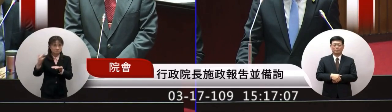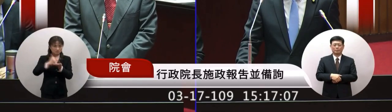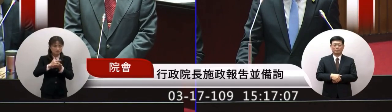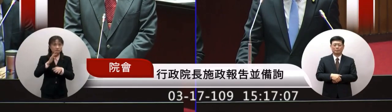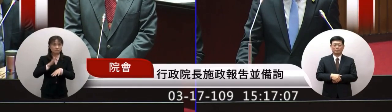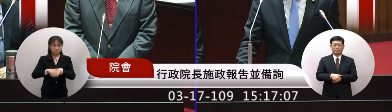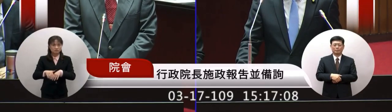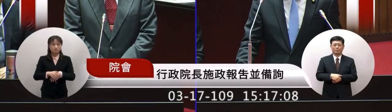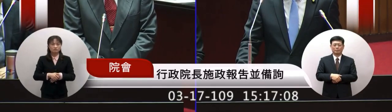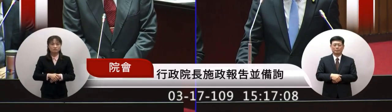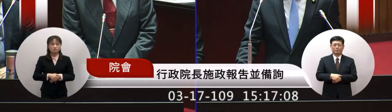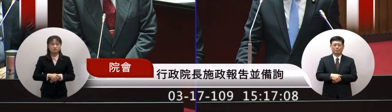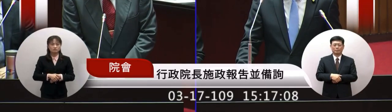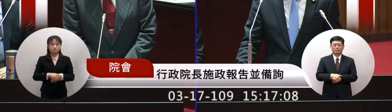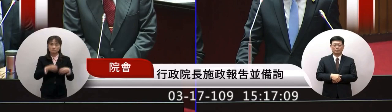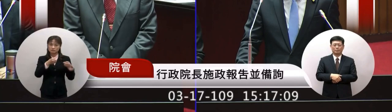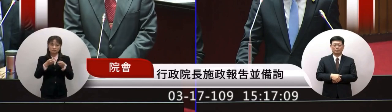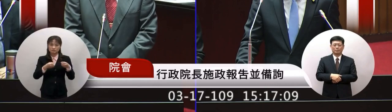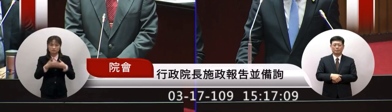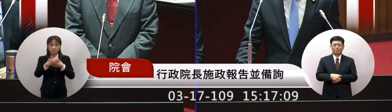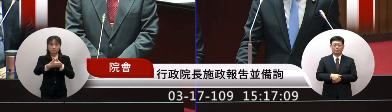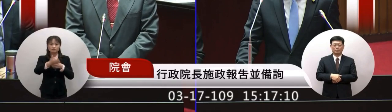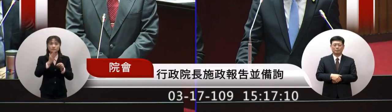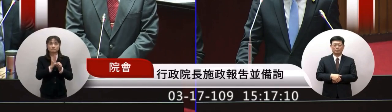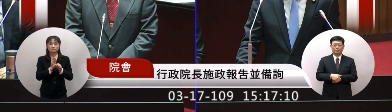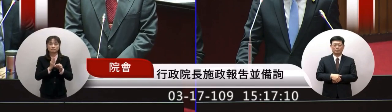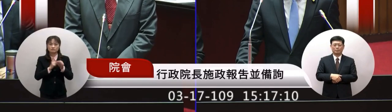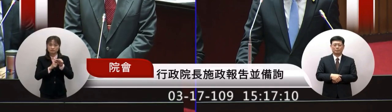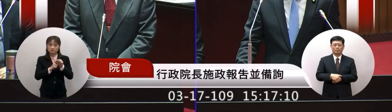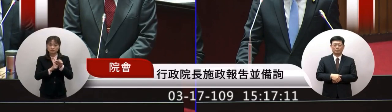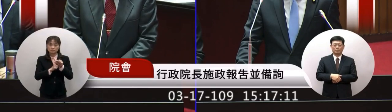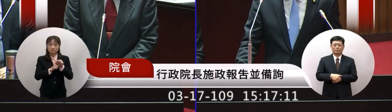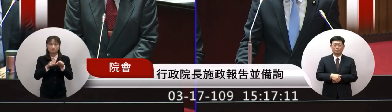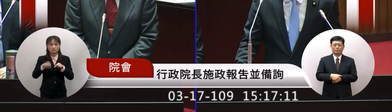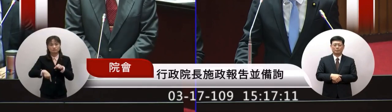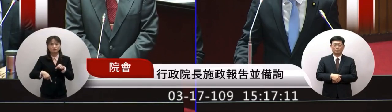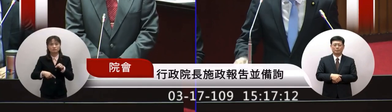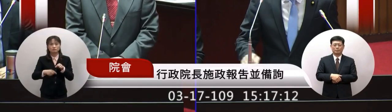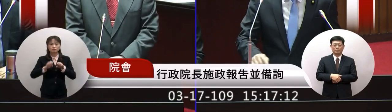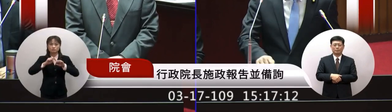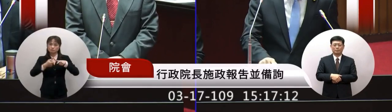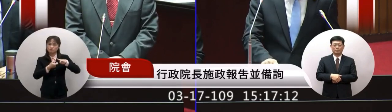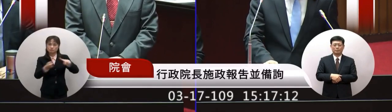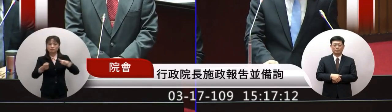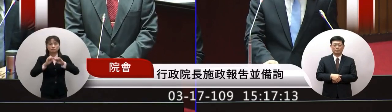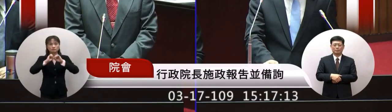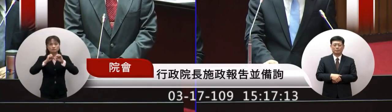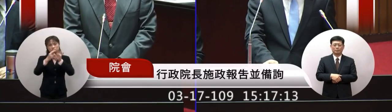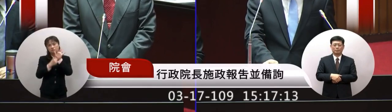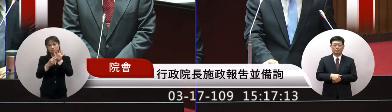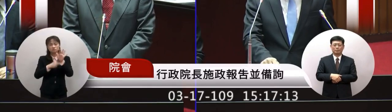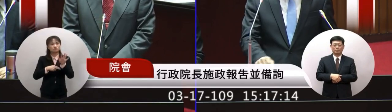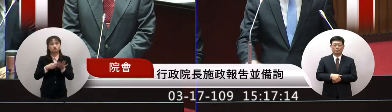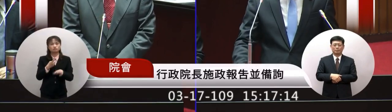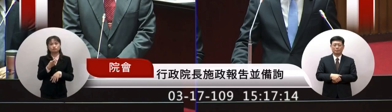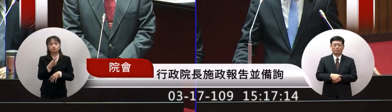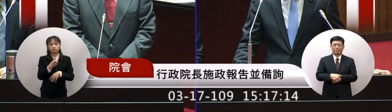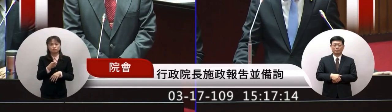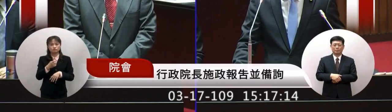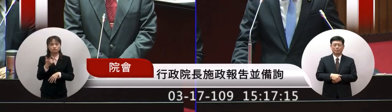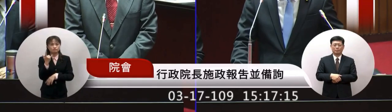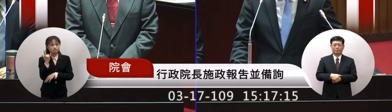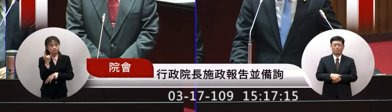嘛，在整个协商的过程当中啊，我们没有办法对外说明。等整个完整之后